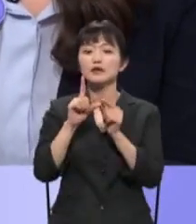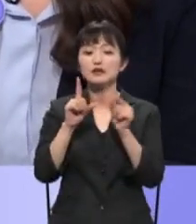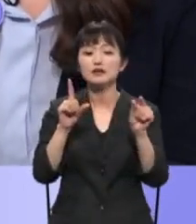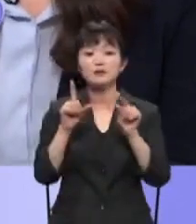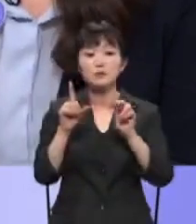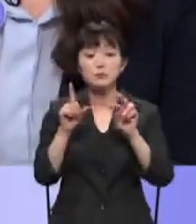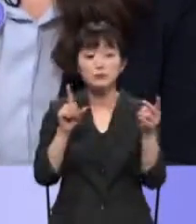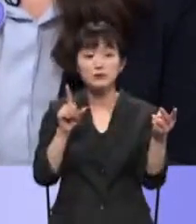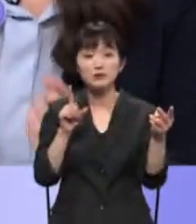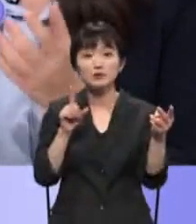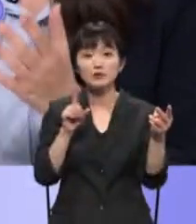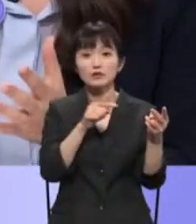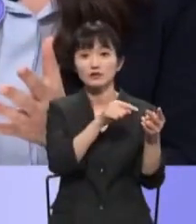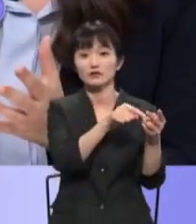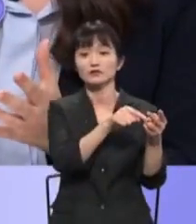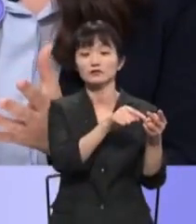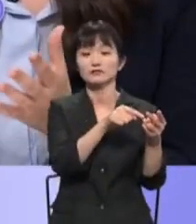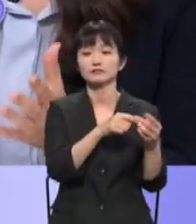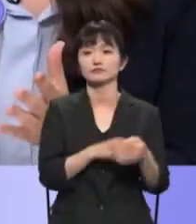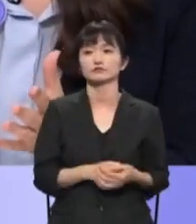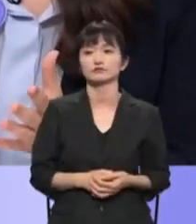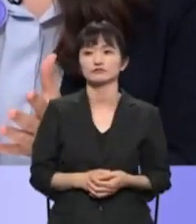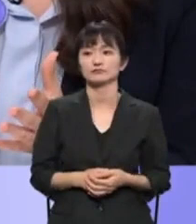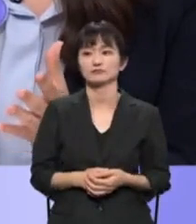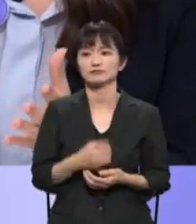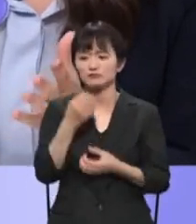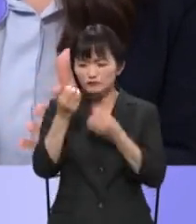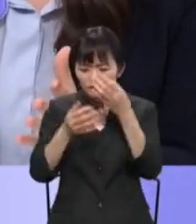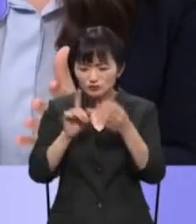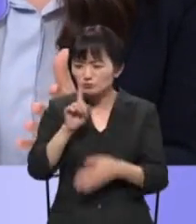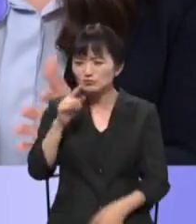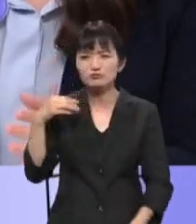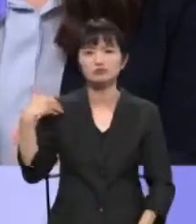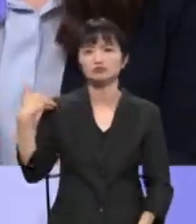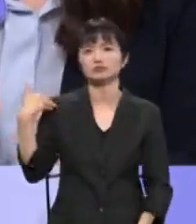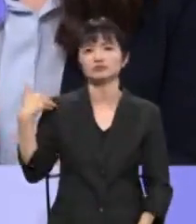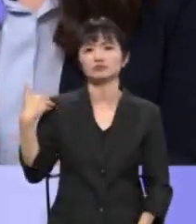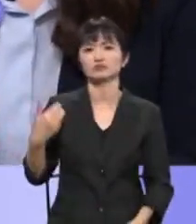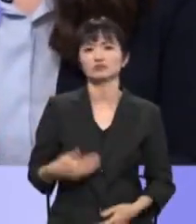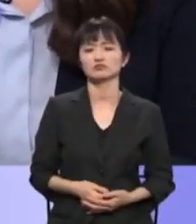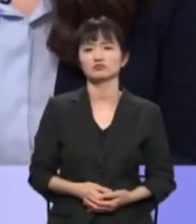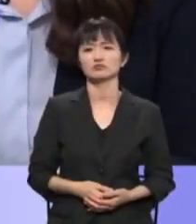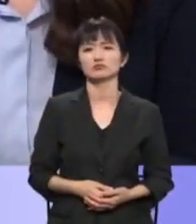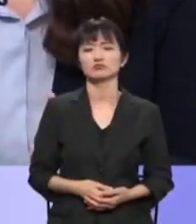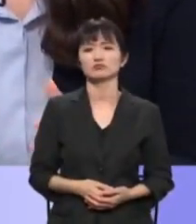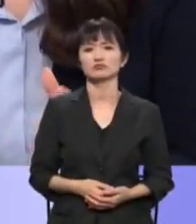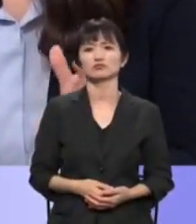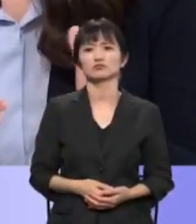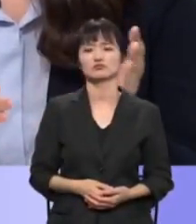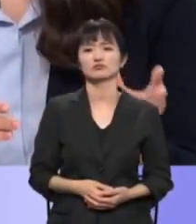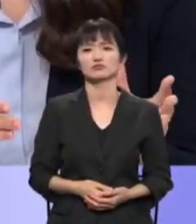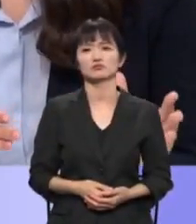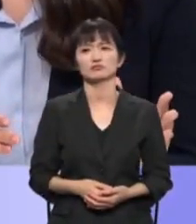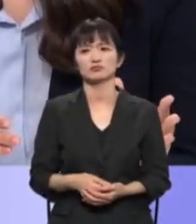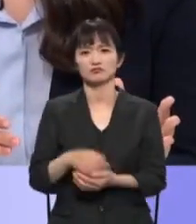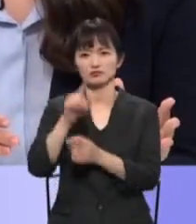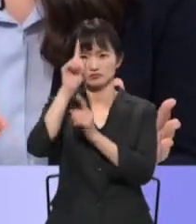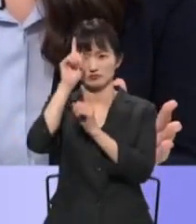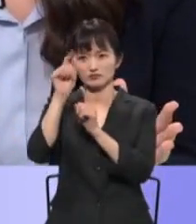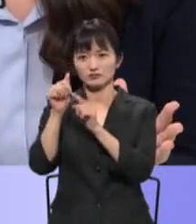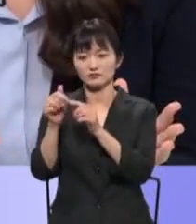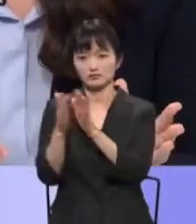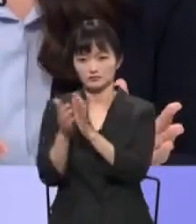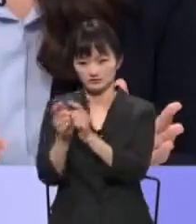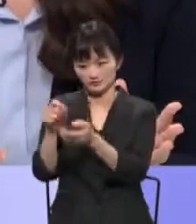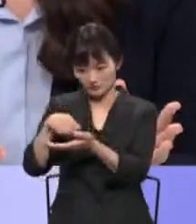식으로 이제 언론 보도가 나오면서 정확한 진술을 뭐라고 했는지는 저희는 알수 없습니다. 네. 근데 이게 나오면서 이화영 지사의 자필